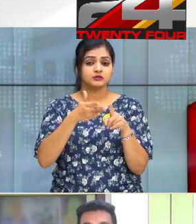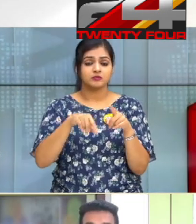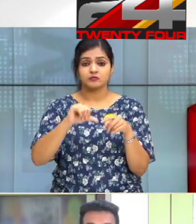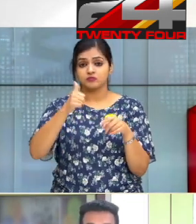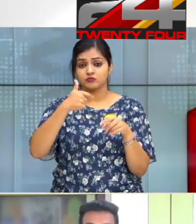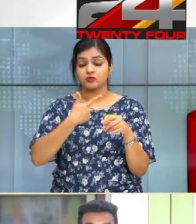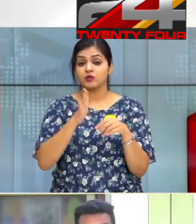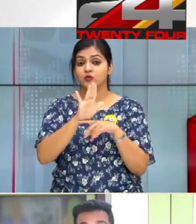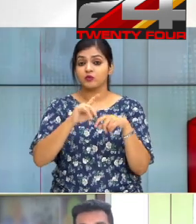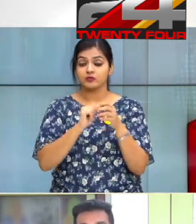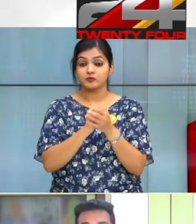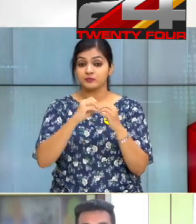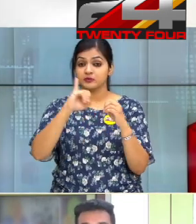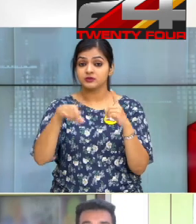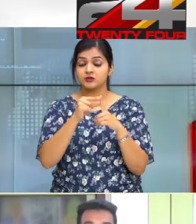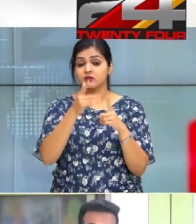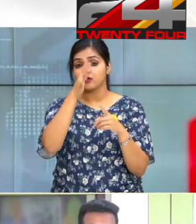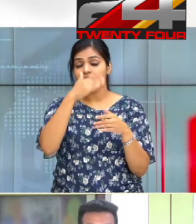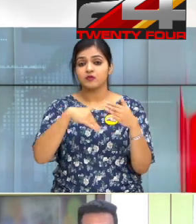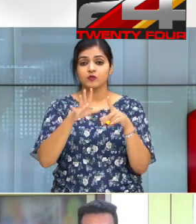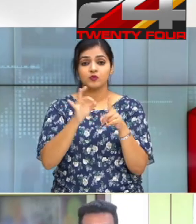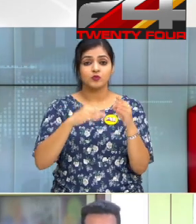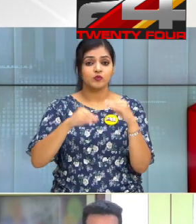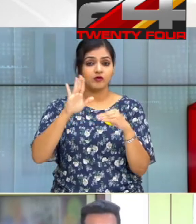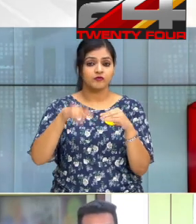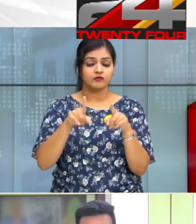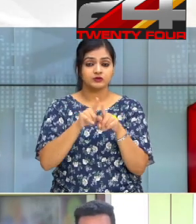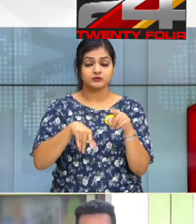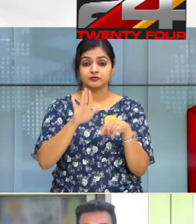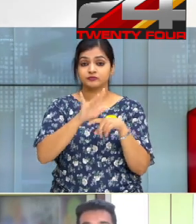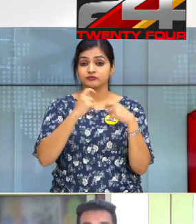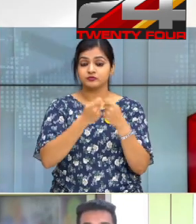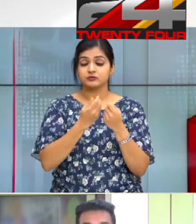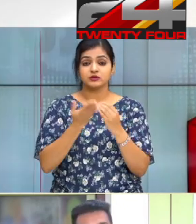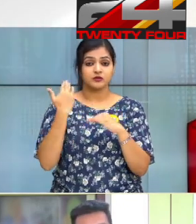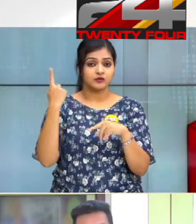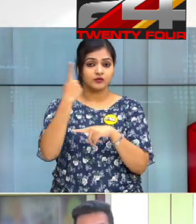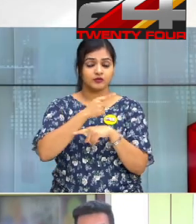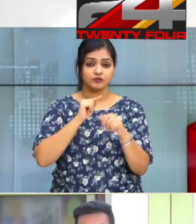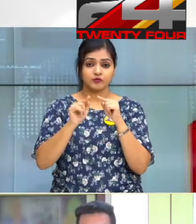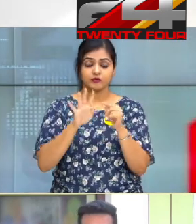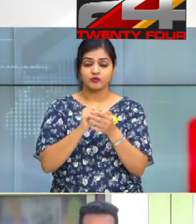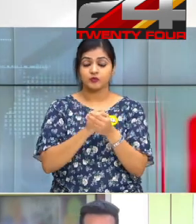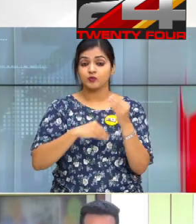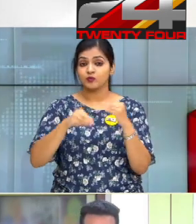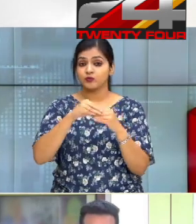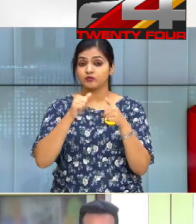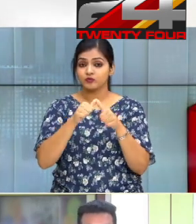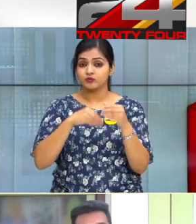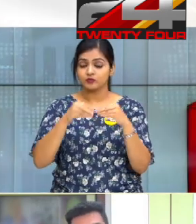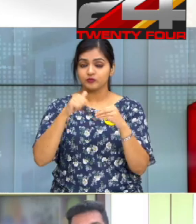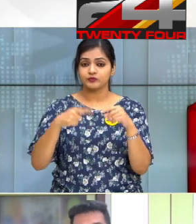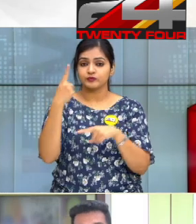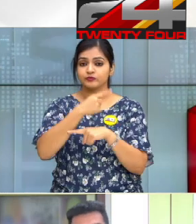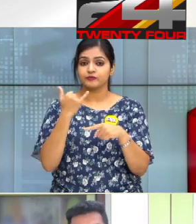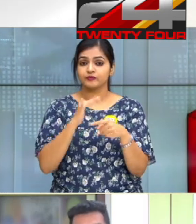എന്തു വഴിയും കോൺഗ്രസ് BJP സ്വീകരിക്കുകയാണ് എന്നൊരു ആരോപണം പല നേതാക്കൾ കഴിഞ്ഞ ദിവസവും ഉന്നയിച്ചതാണ്. കൂടുതൽ പ്രതികരണങ്ങൾ ഇന്നും വരാനുള്ള സാധ്യതയുണ്ട്.